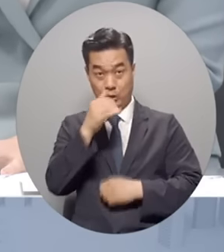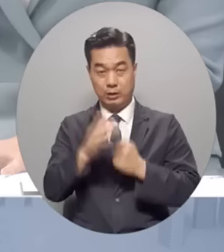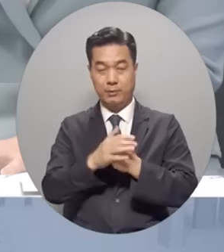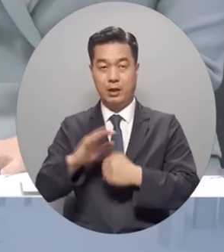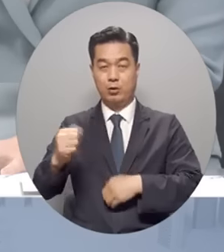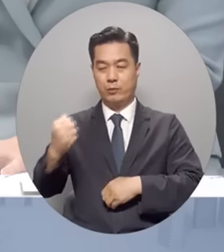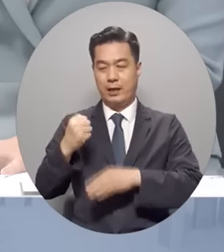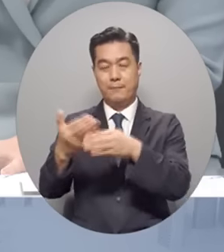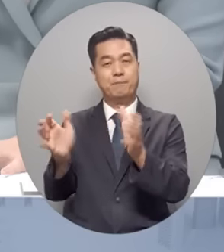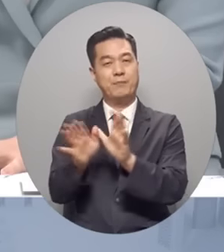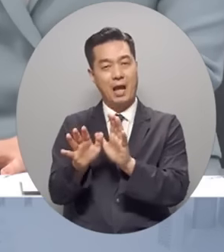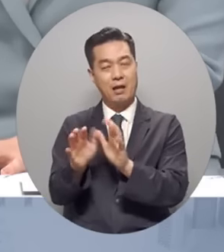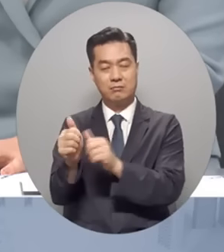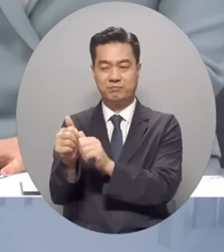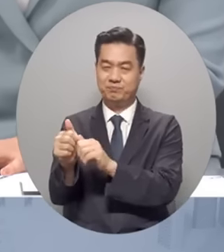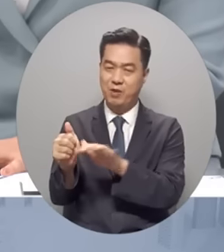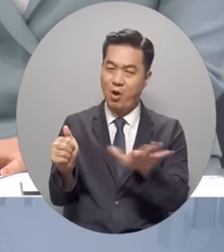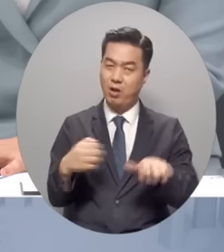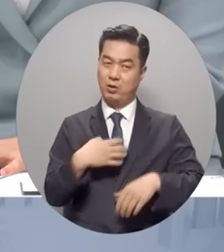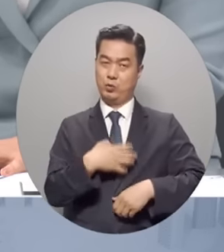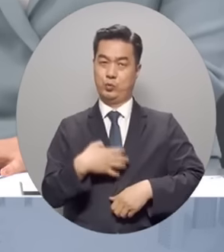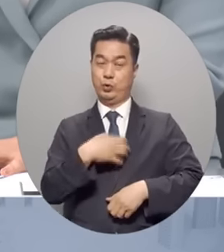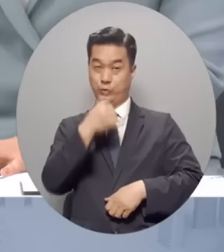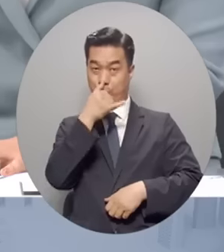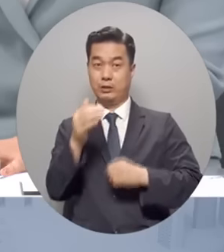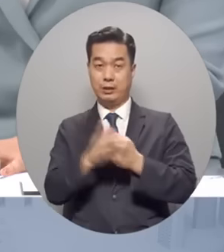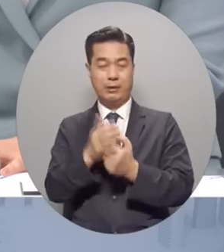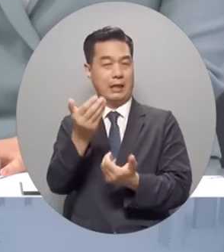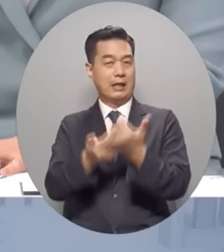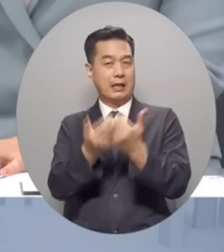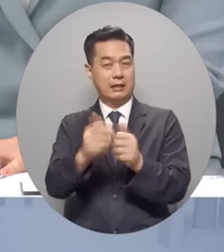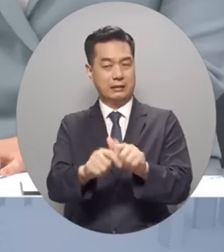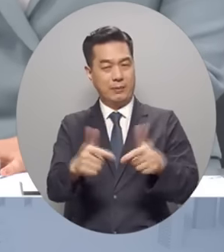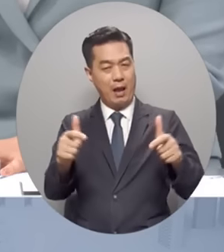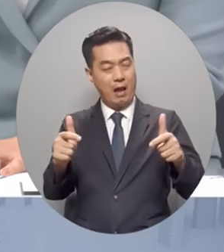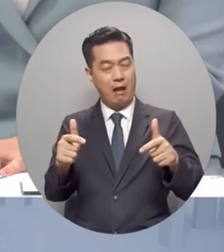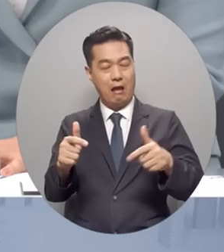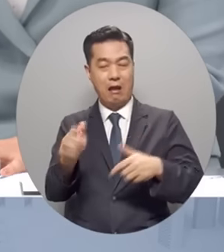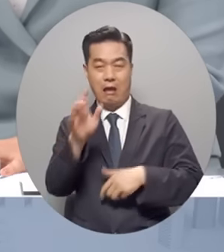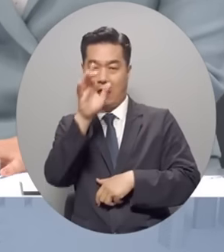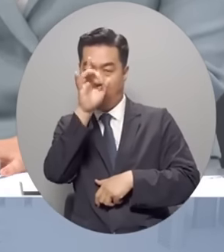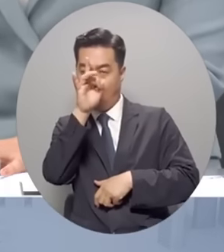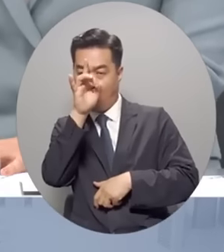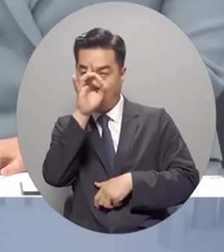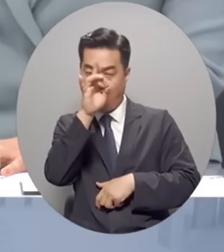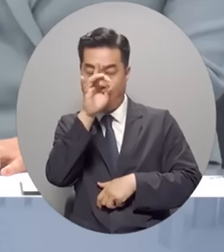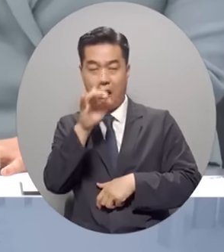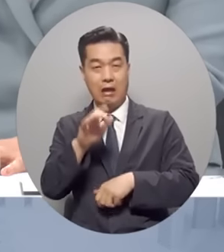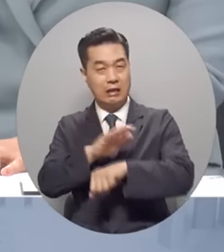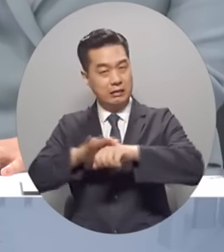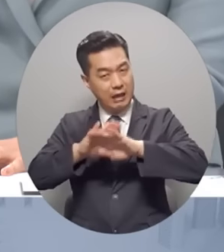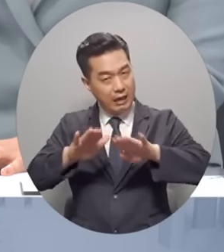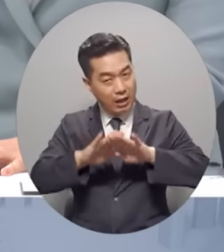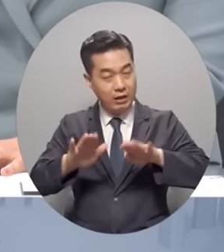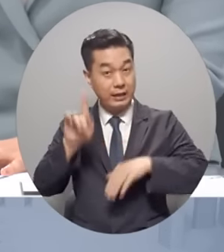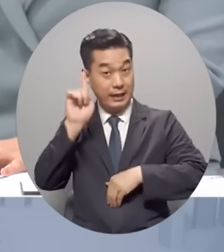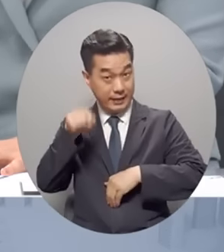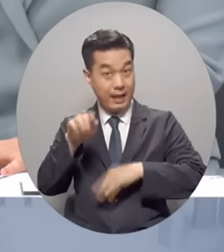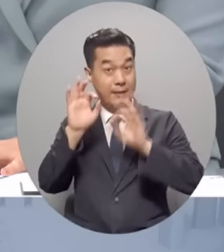이탈표가 나올 수도 있습니다 갈등이 본격화 될지 아슬아슬한 봉합 상태를 유지할지 내일 만찬을